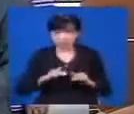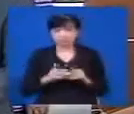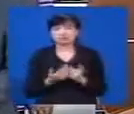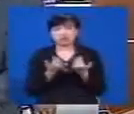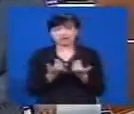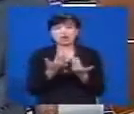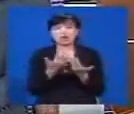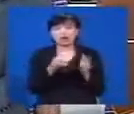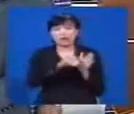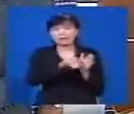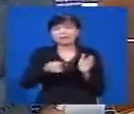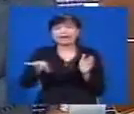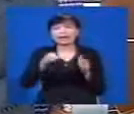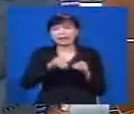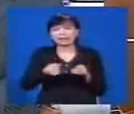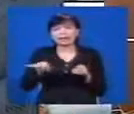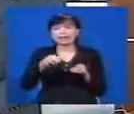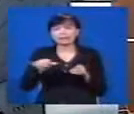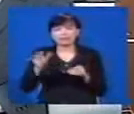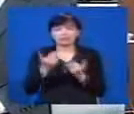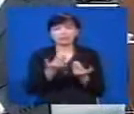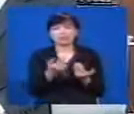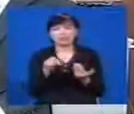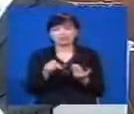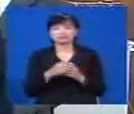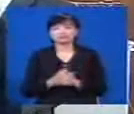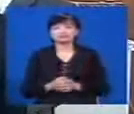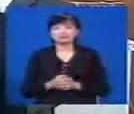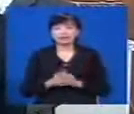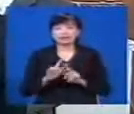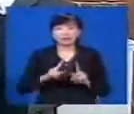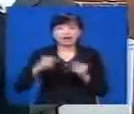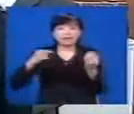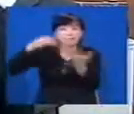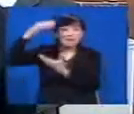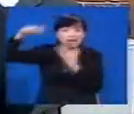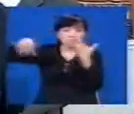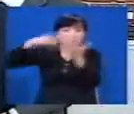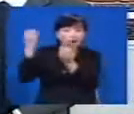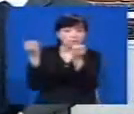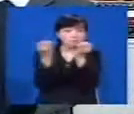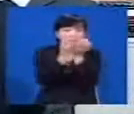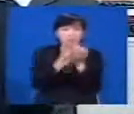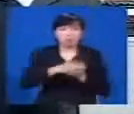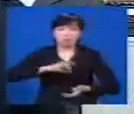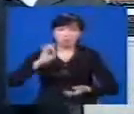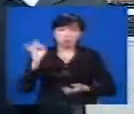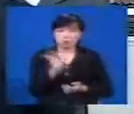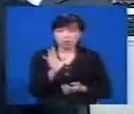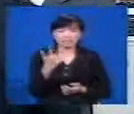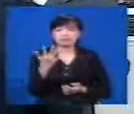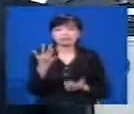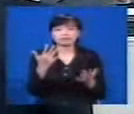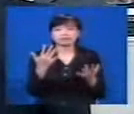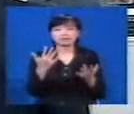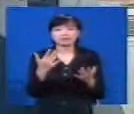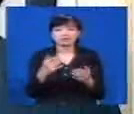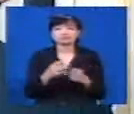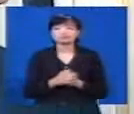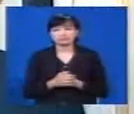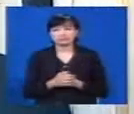แล้วก็เรื่องพายุเนี่ยก็น่าจะคลายความกังวลได ้ ว่าจะไม่วิกฤตรุนแรงเหมือนกับอย่างที่เราเคย คิ ดมาแล้วมากกว่